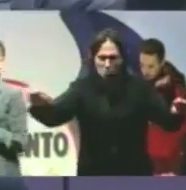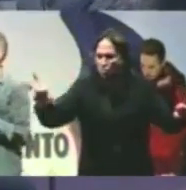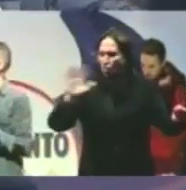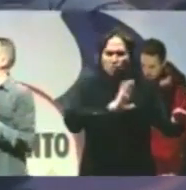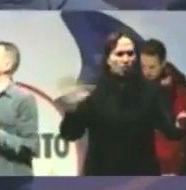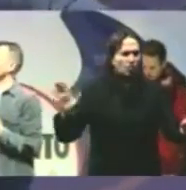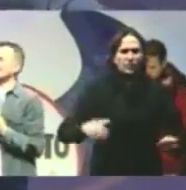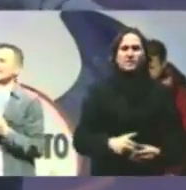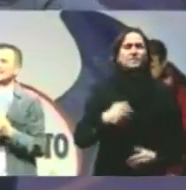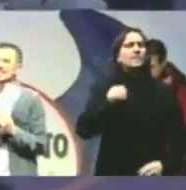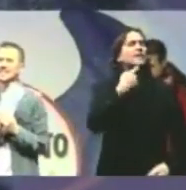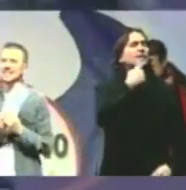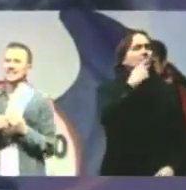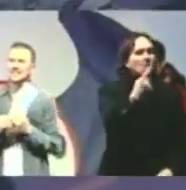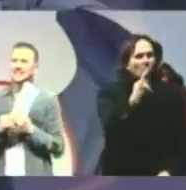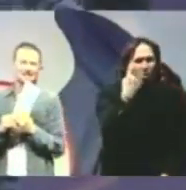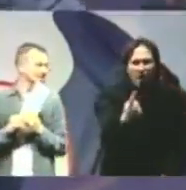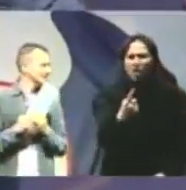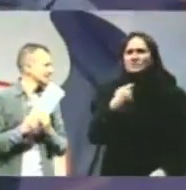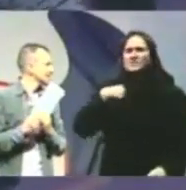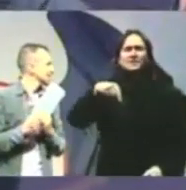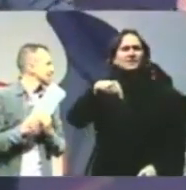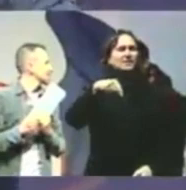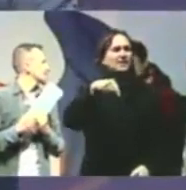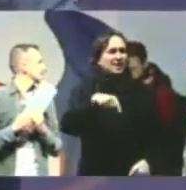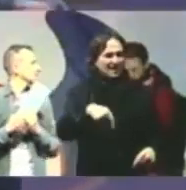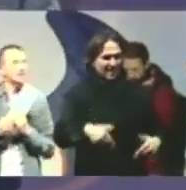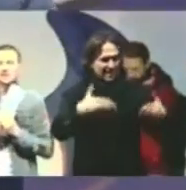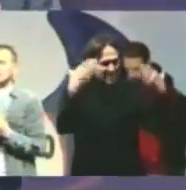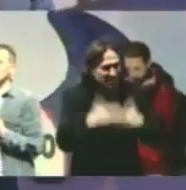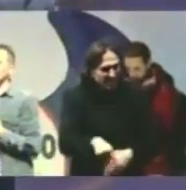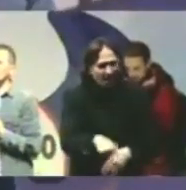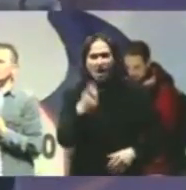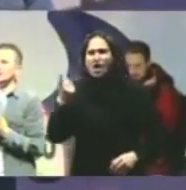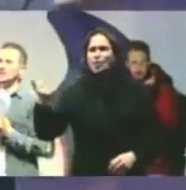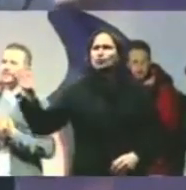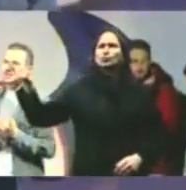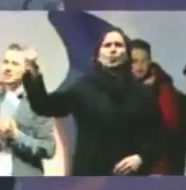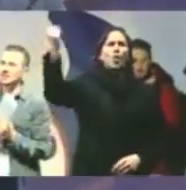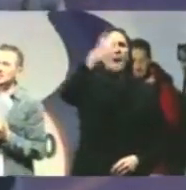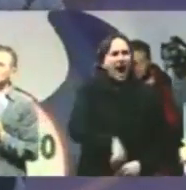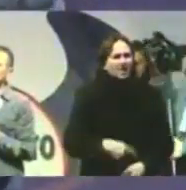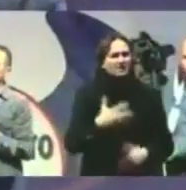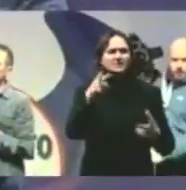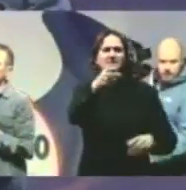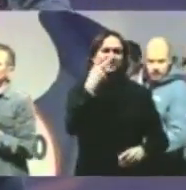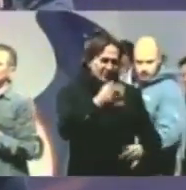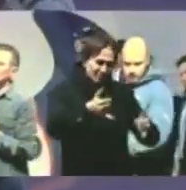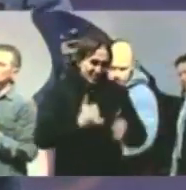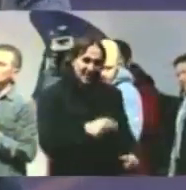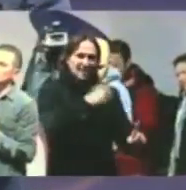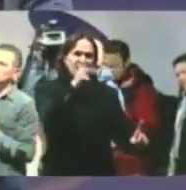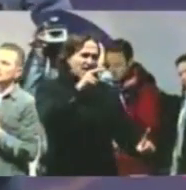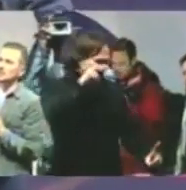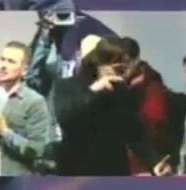Vi dico una cosa! Questa sera, domani, guardate i vostri figli! E pensate